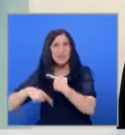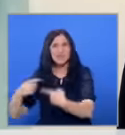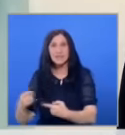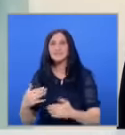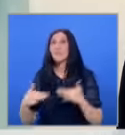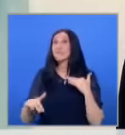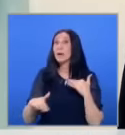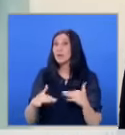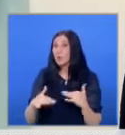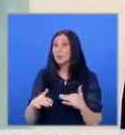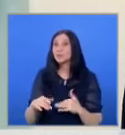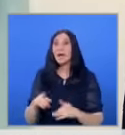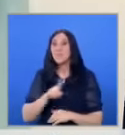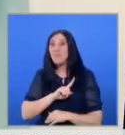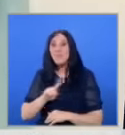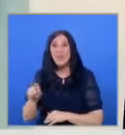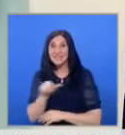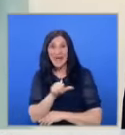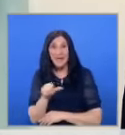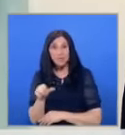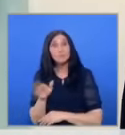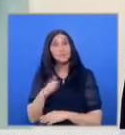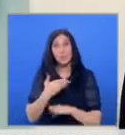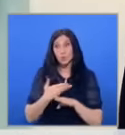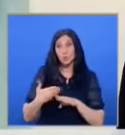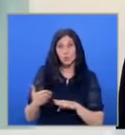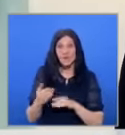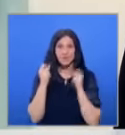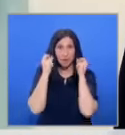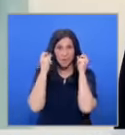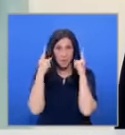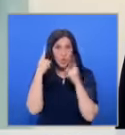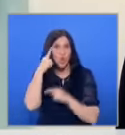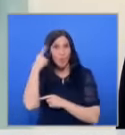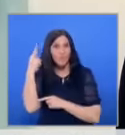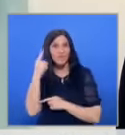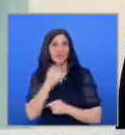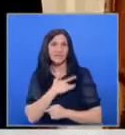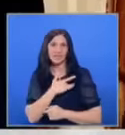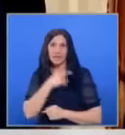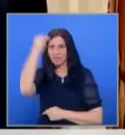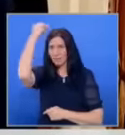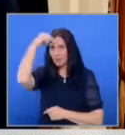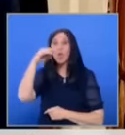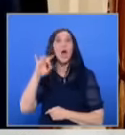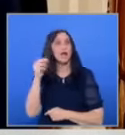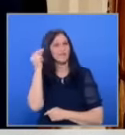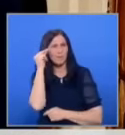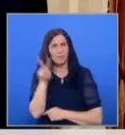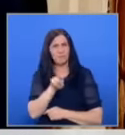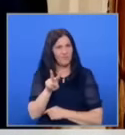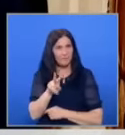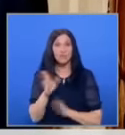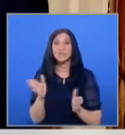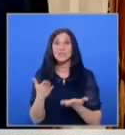Македония са незаличими и ще продължават да будят умовете и сърцата на българите. Радев напомни на двамата,